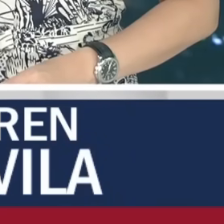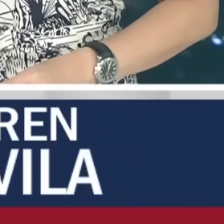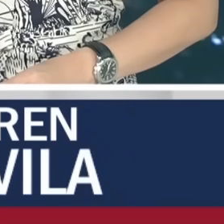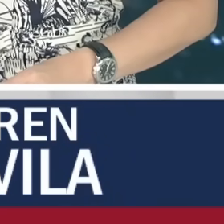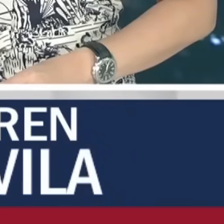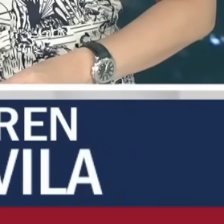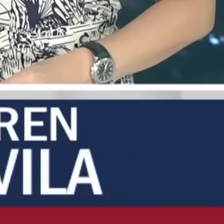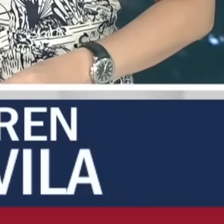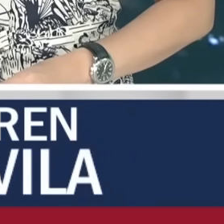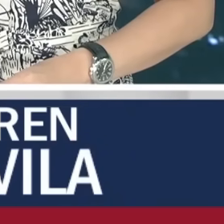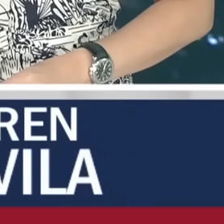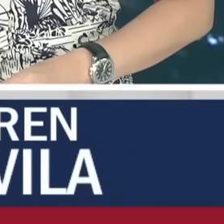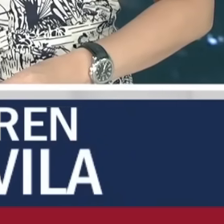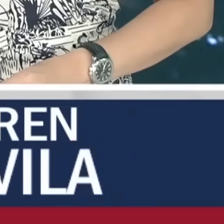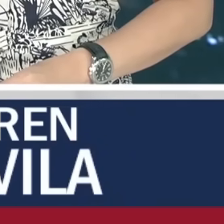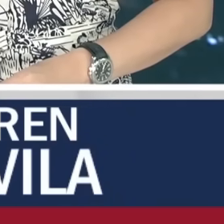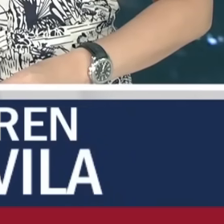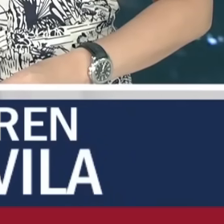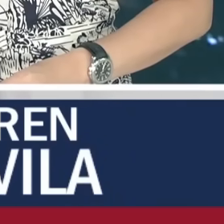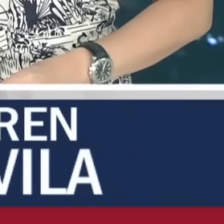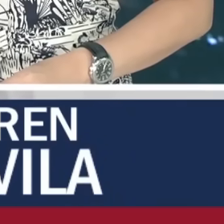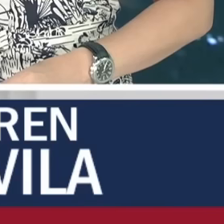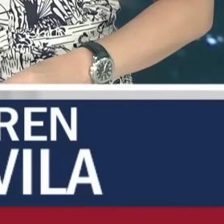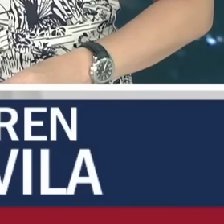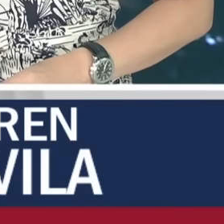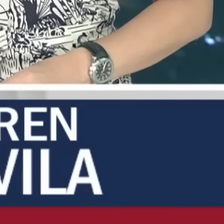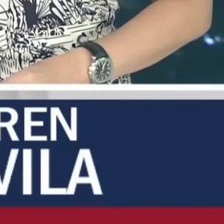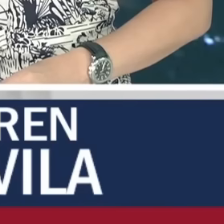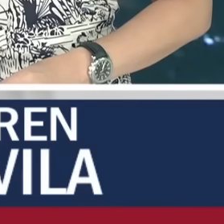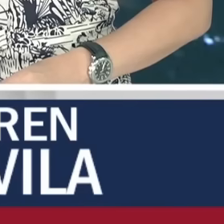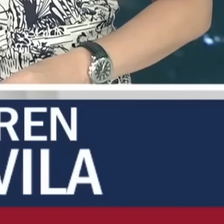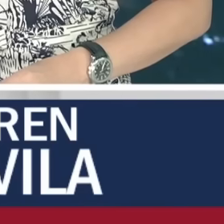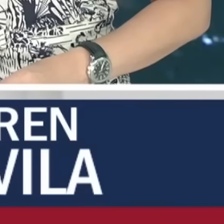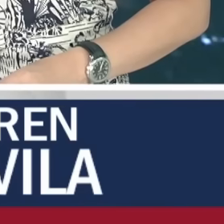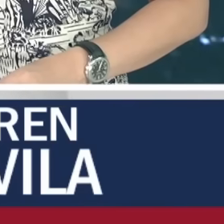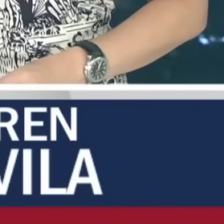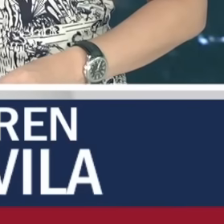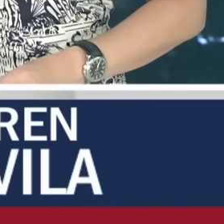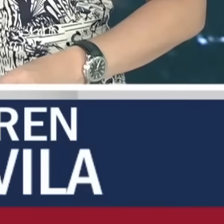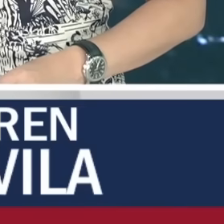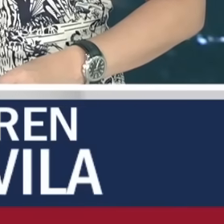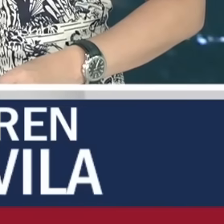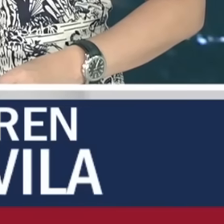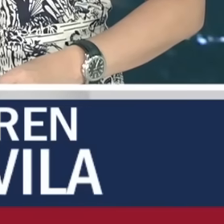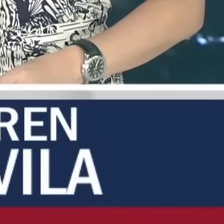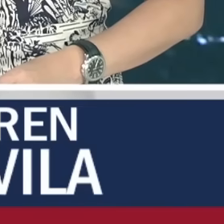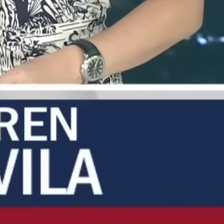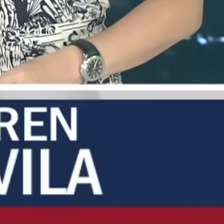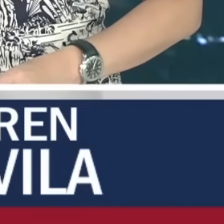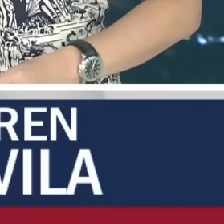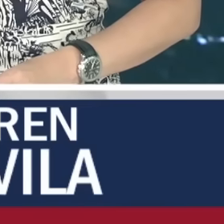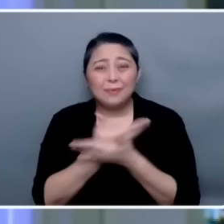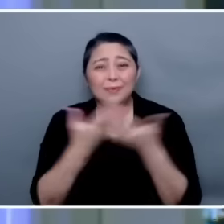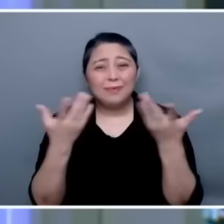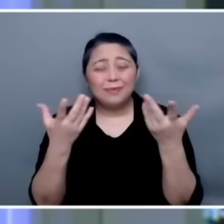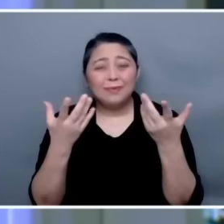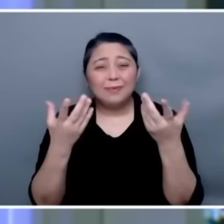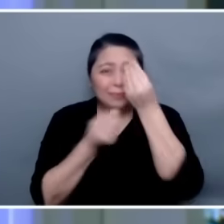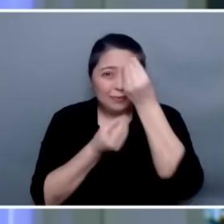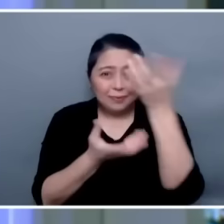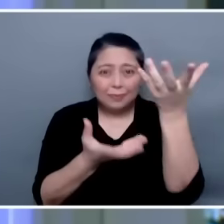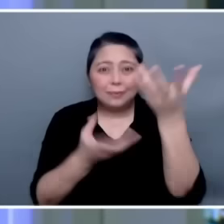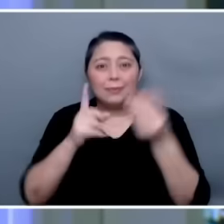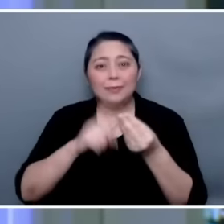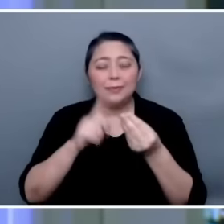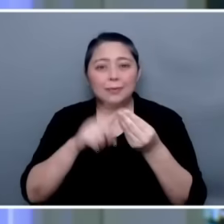Magandang gabi, bayan! Simulan natin ang balitaan sa panibagong serye ng oil price hike. Sa ika-anim na